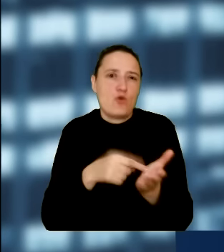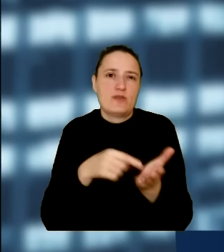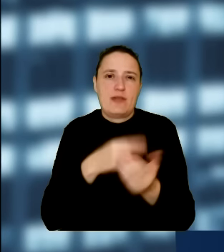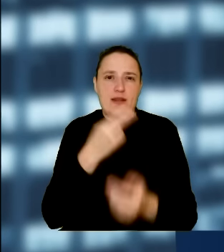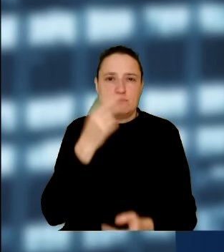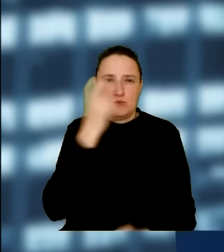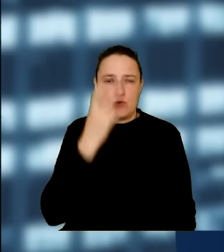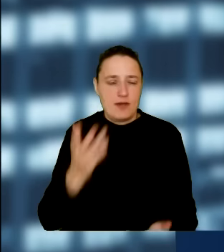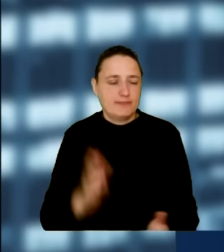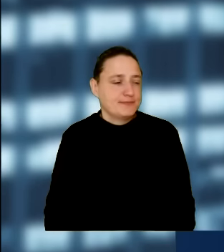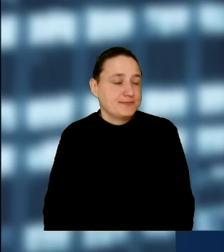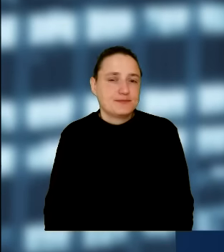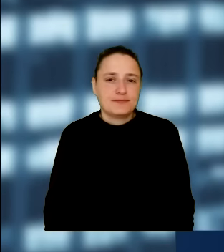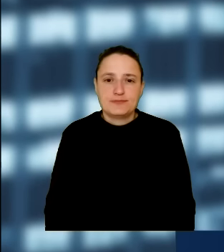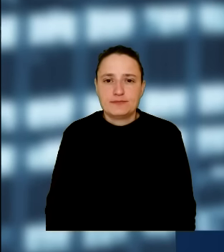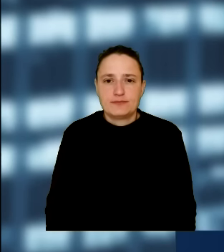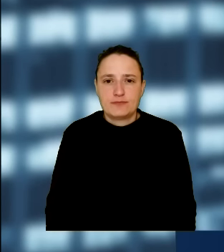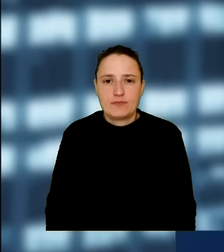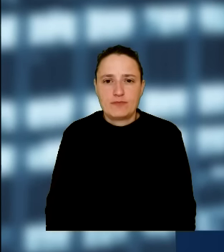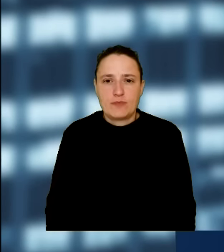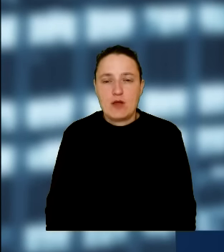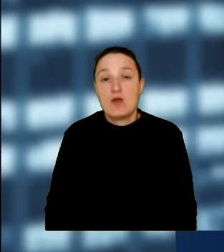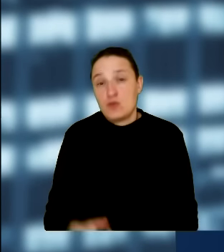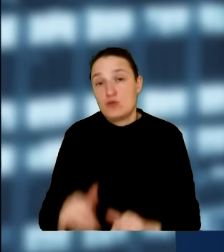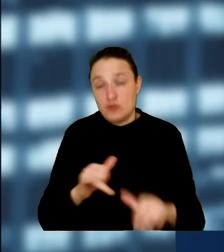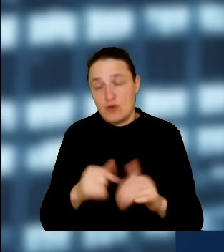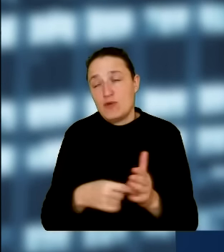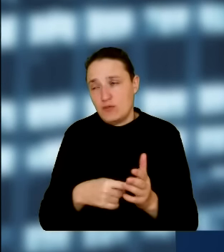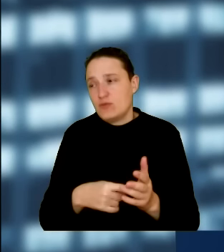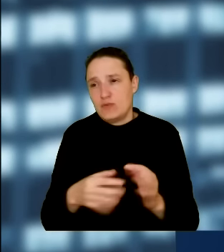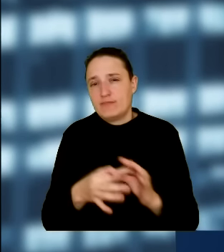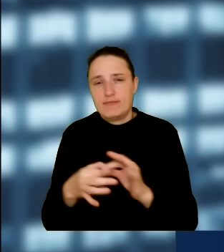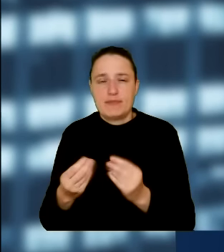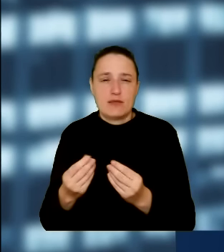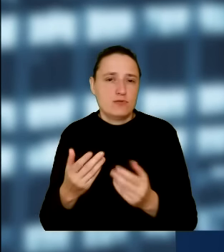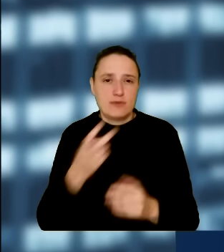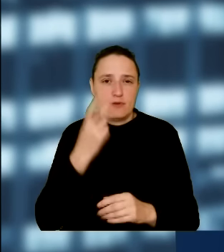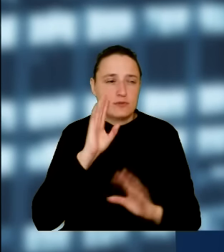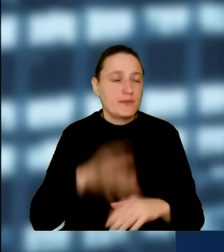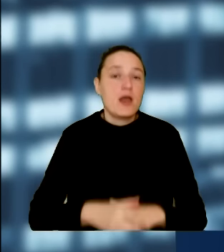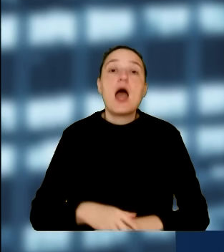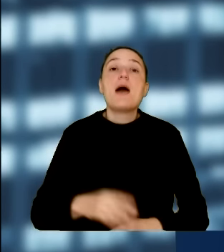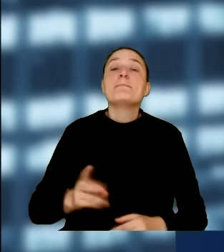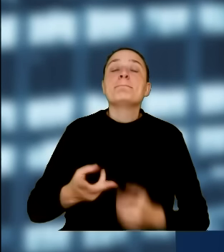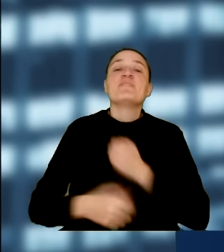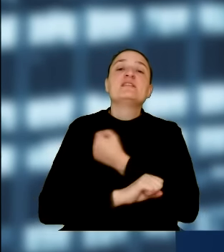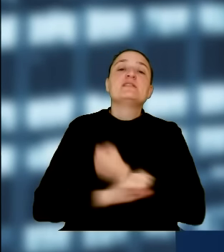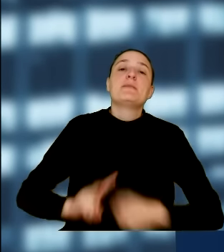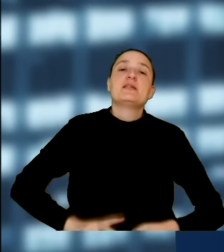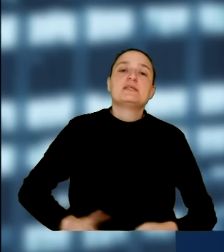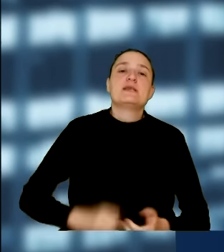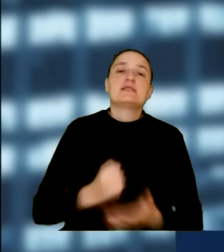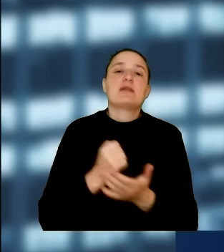jaka jest związana z tym rządzeniem. Wiceminister spraw zagranicznych, który